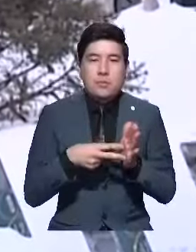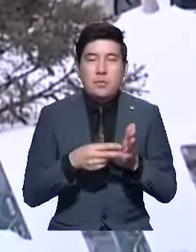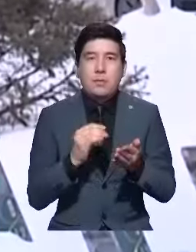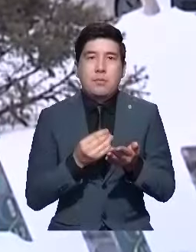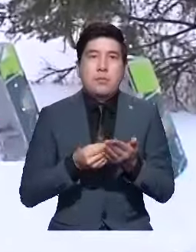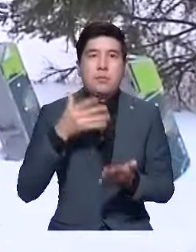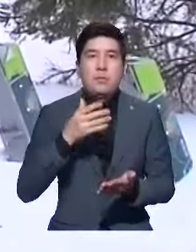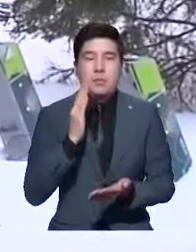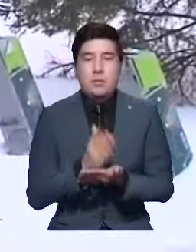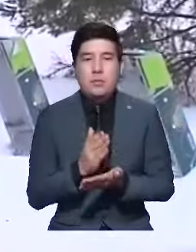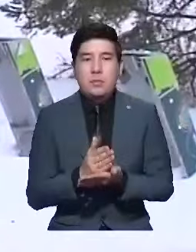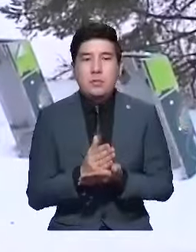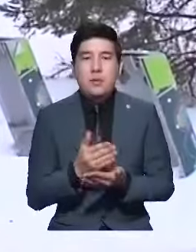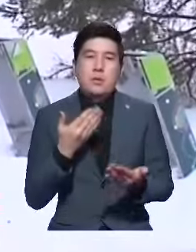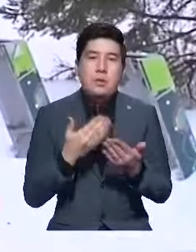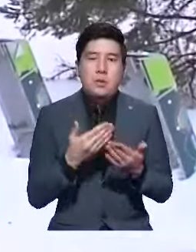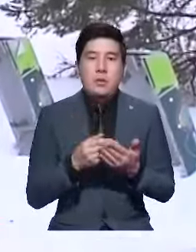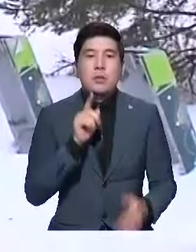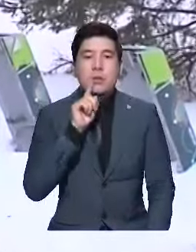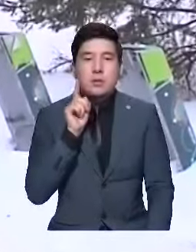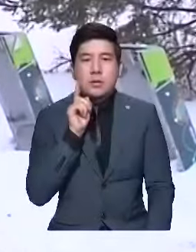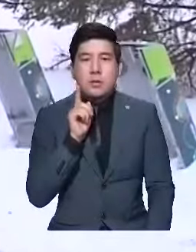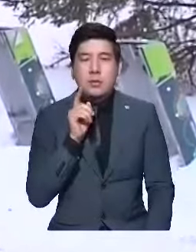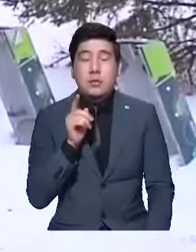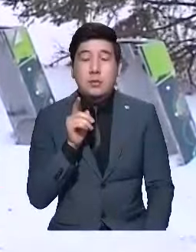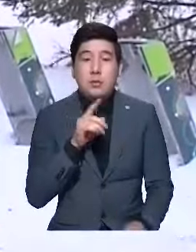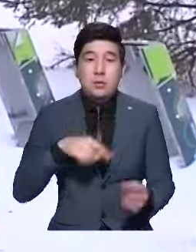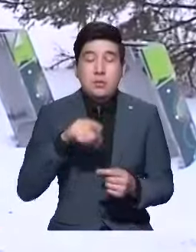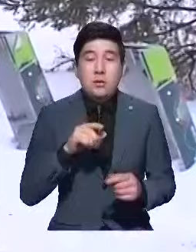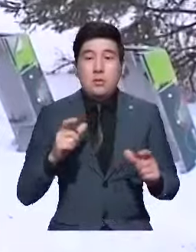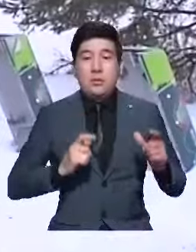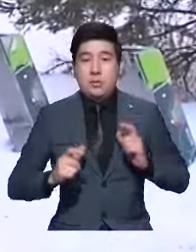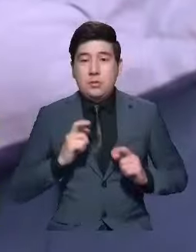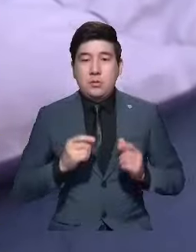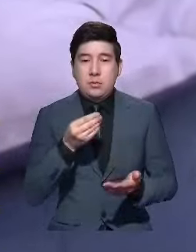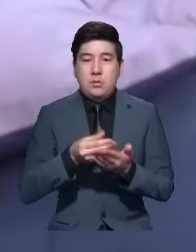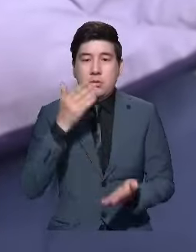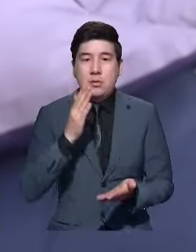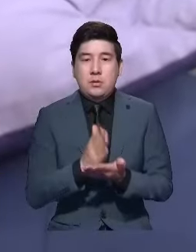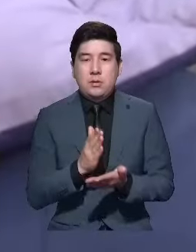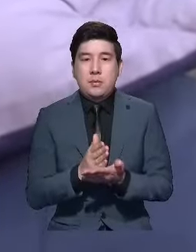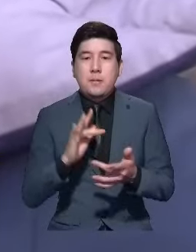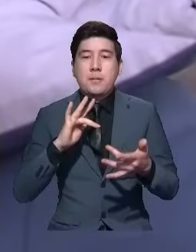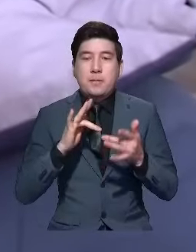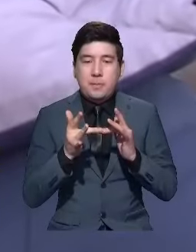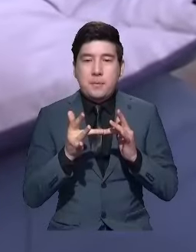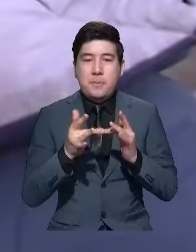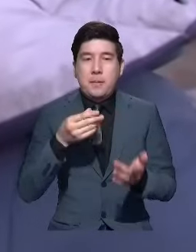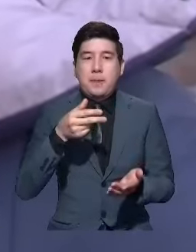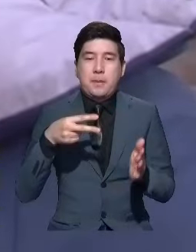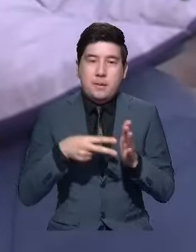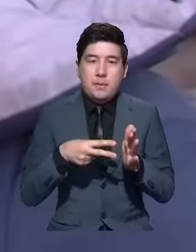қазіргі күнде. Мысалы жасөспірімдерге, мысалы біз секілді студенттерге өте қымбат болады. Интернет я бағасы үшін